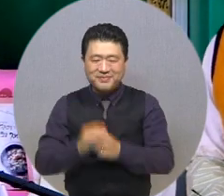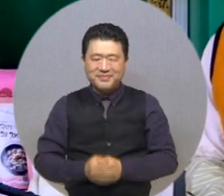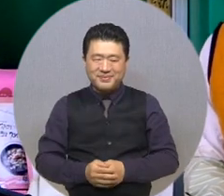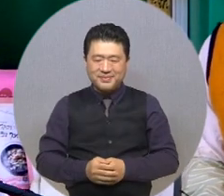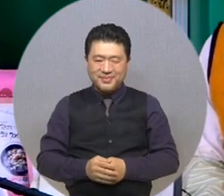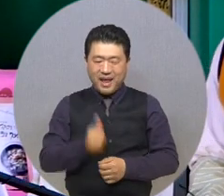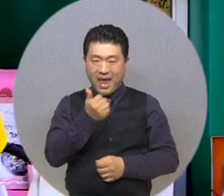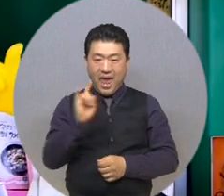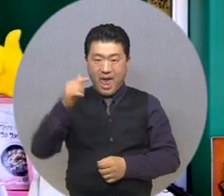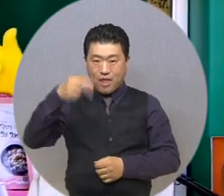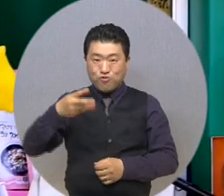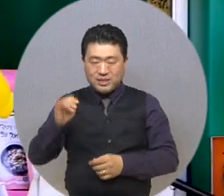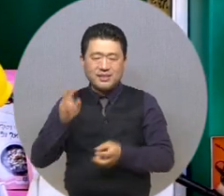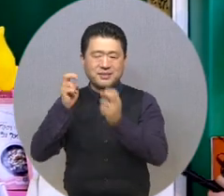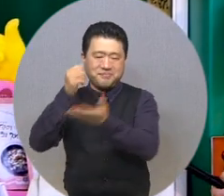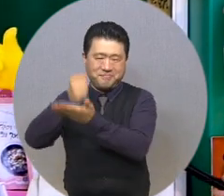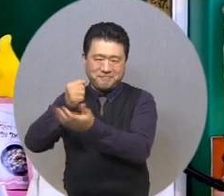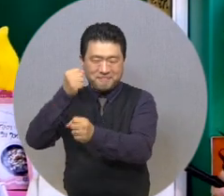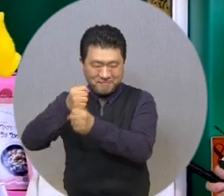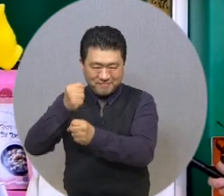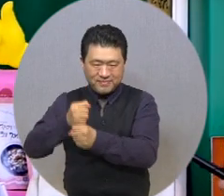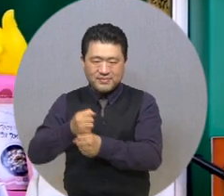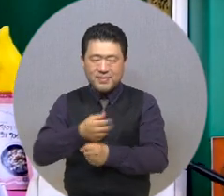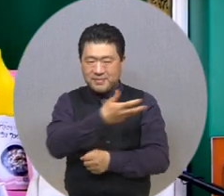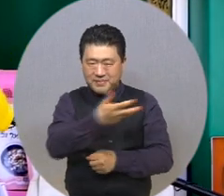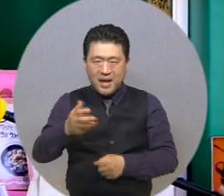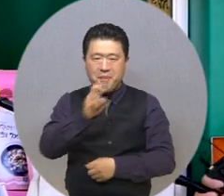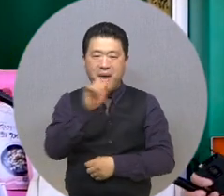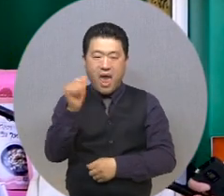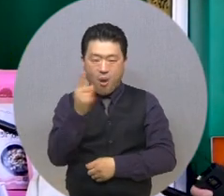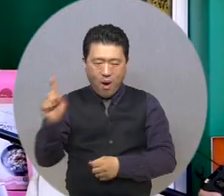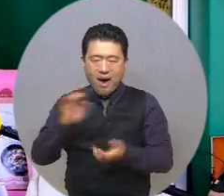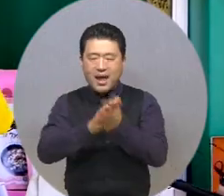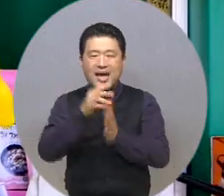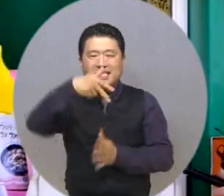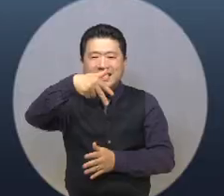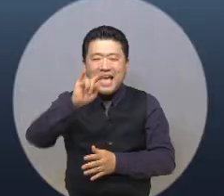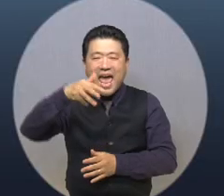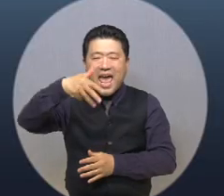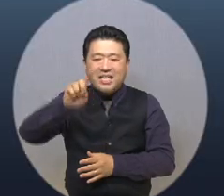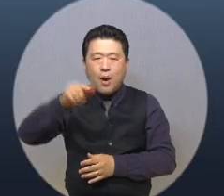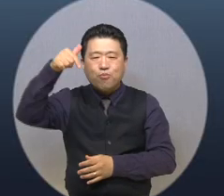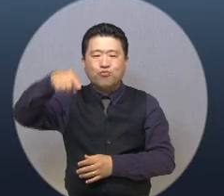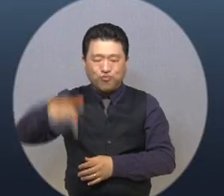법인 해누리에서 만든 섬진강 매화로 제첩국을 소개해